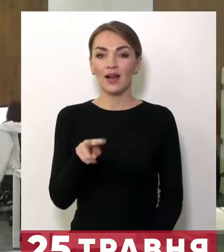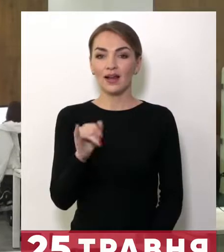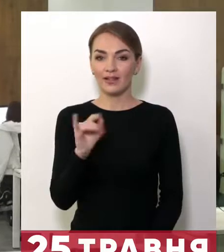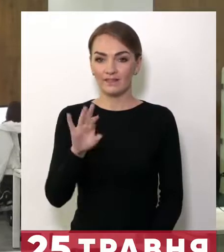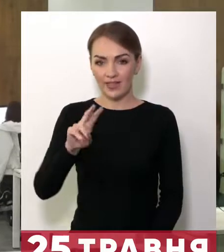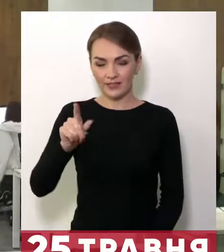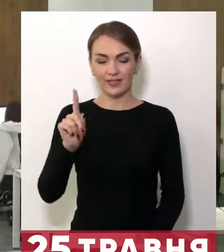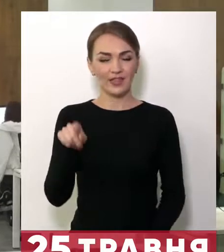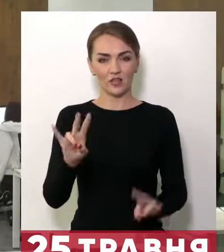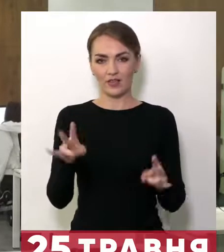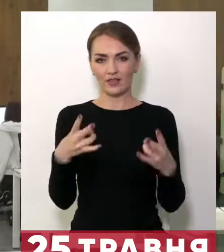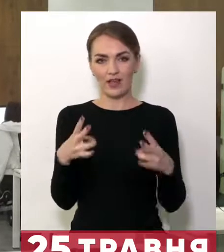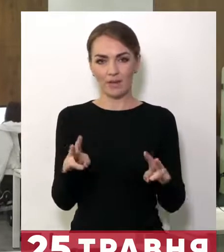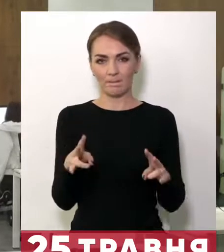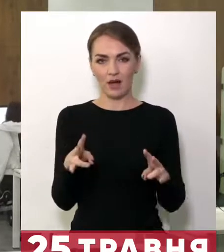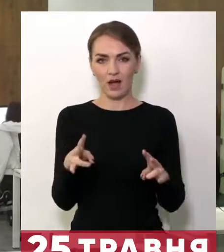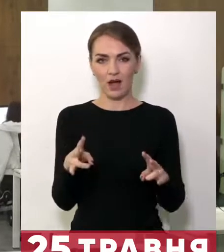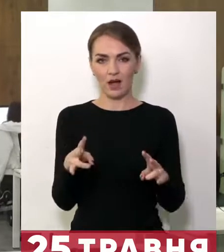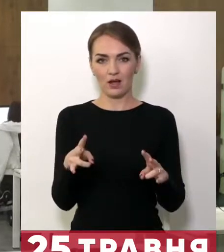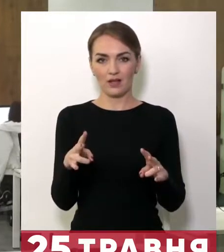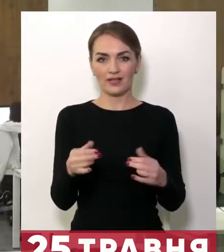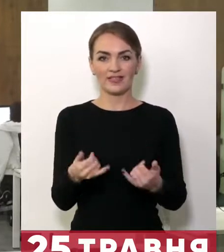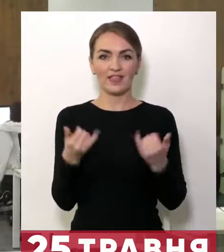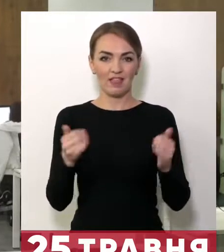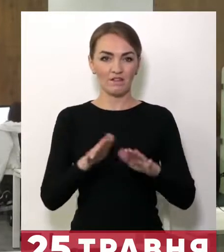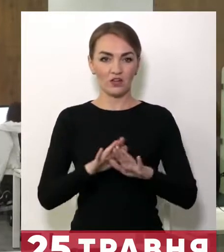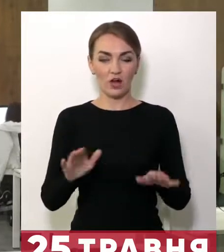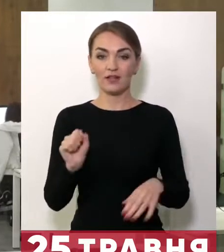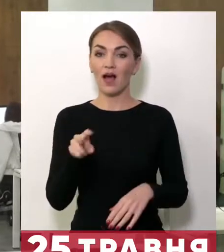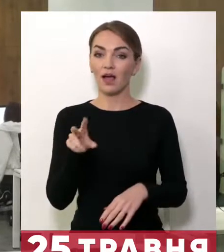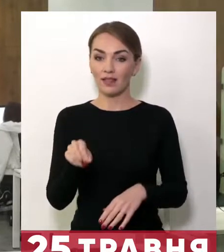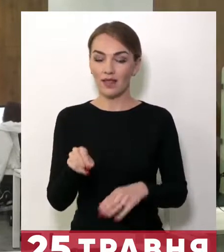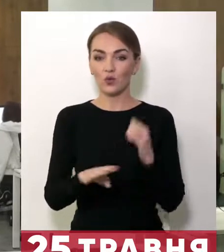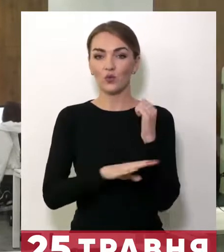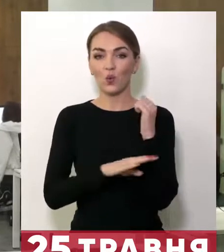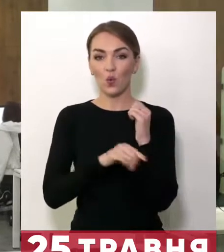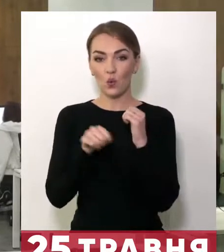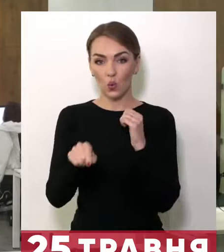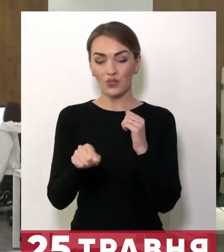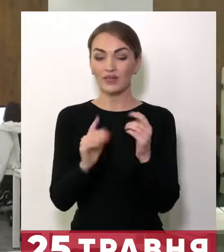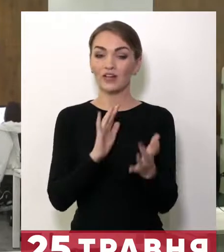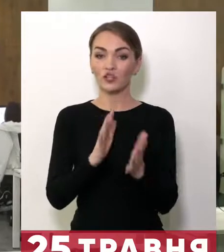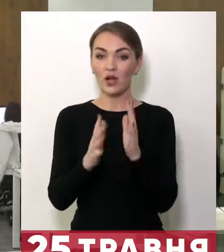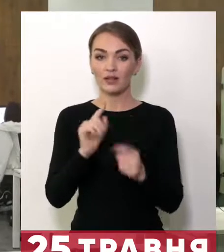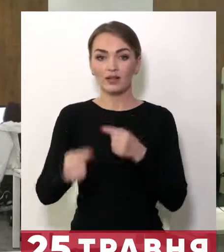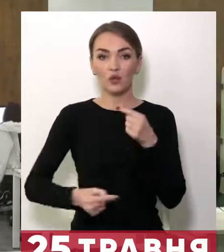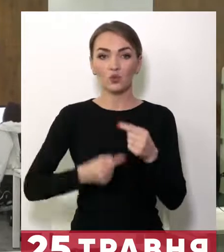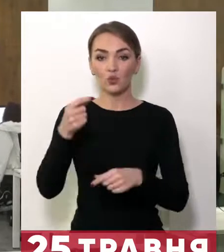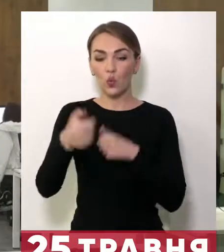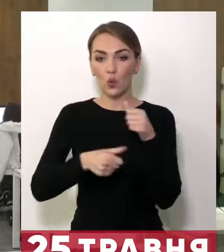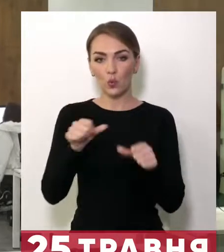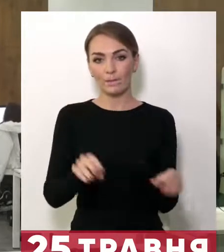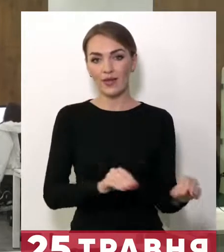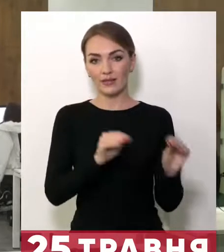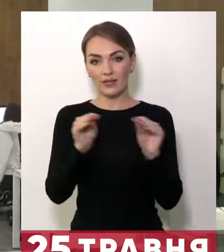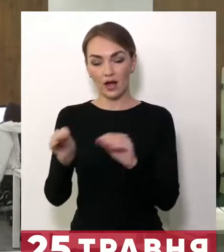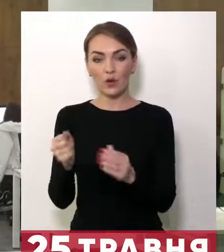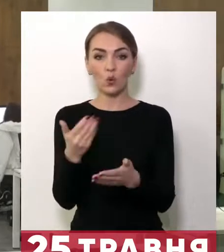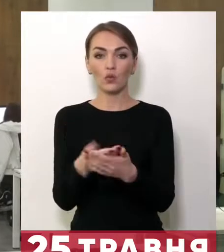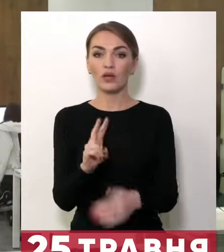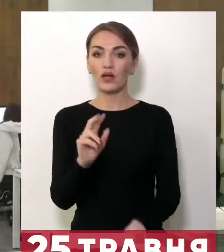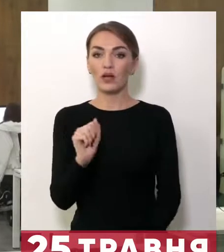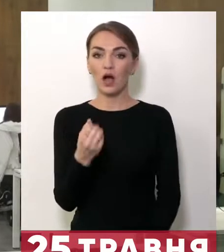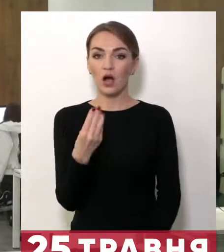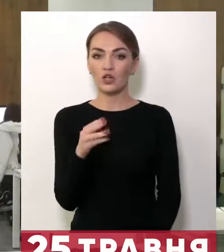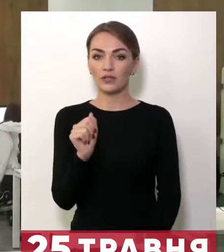Яловець теж не треба зневажати, але його з Хрещатику наступного року пересадять. А от каштани